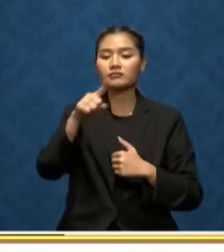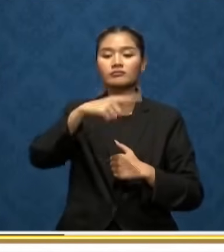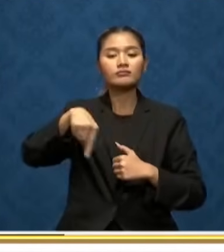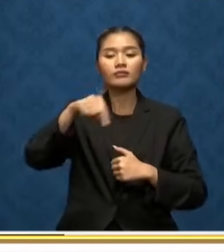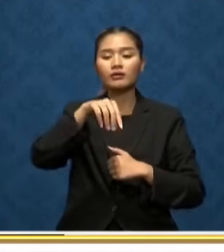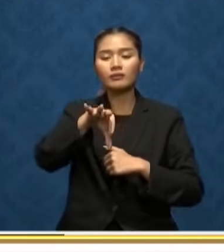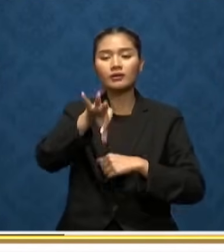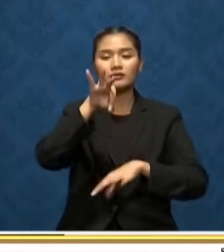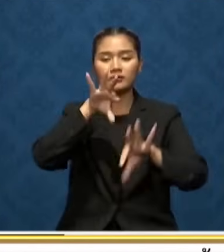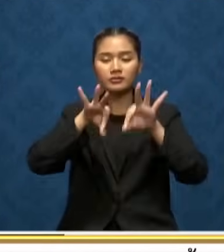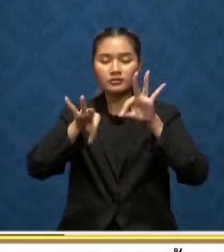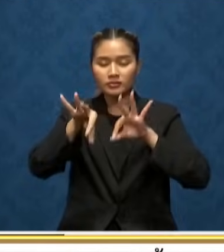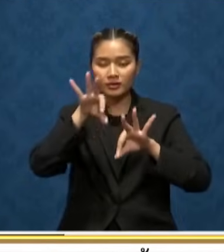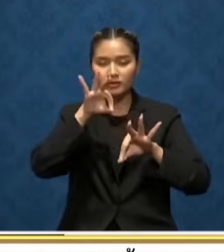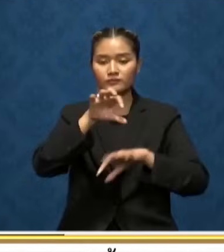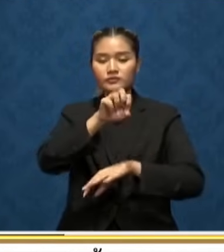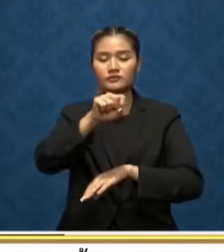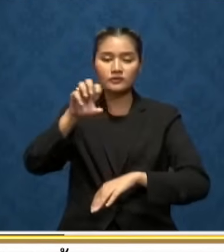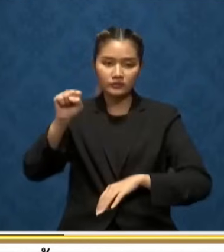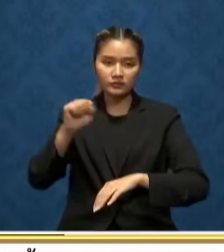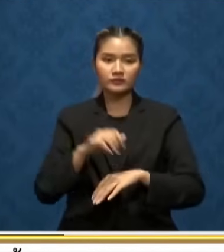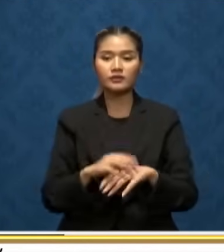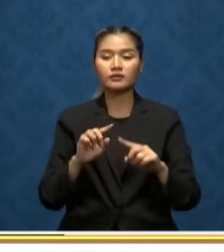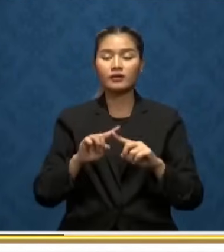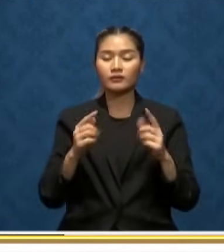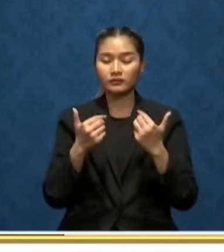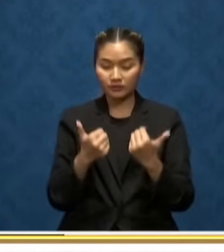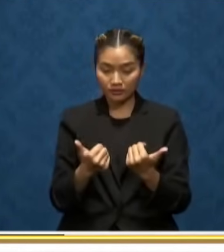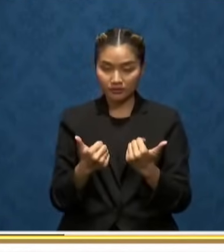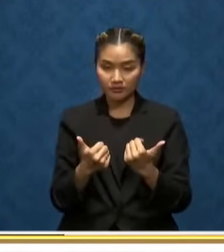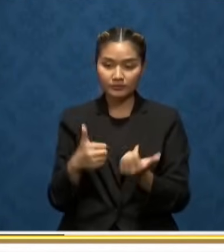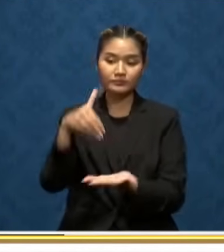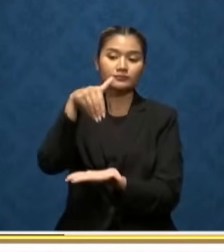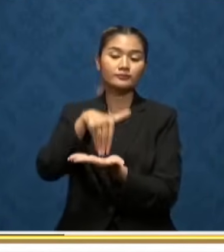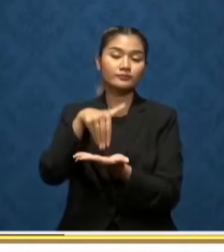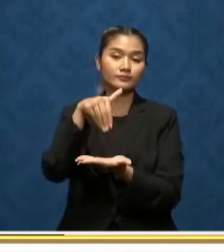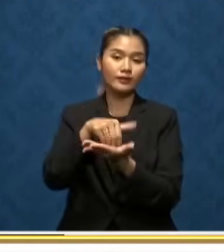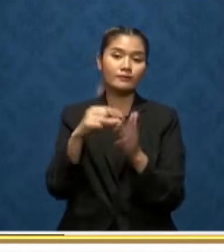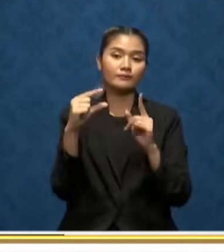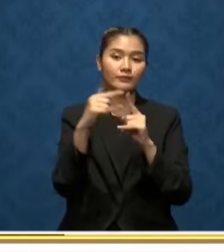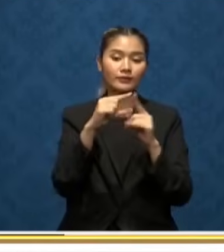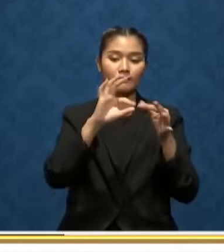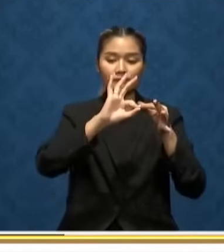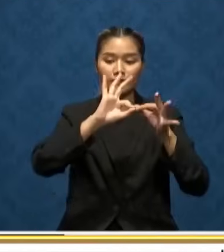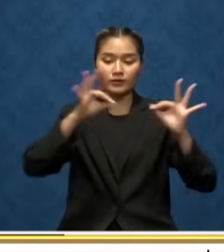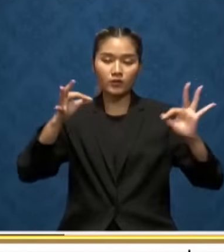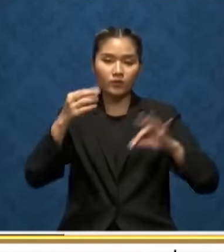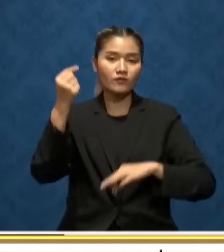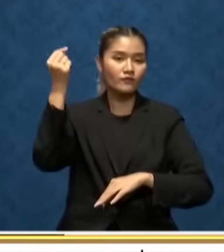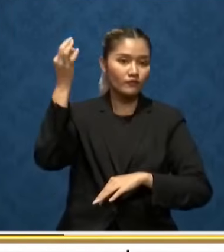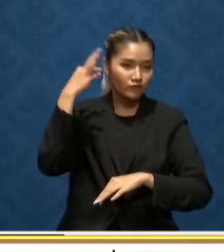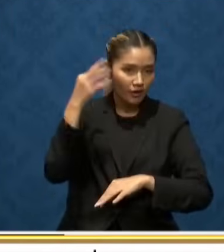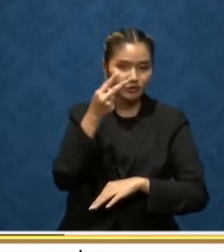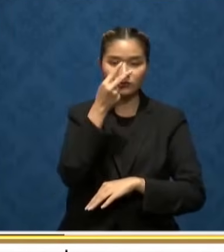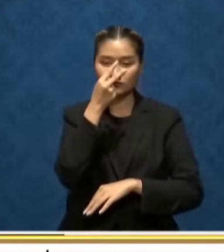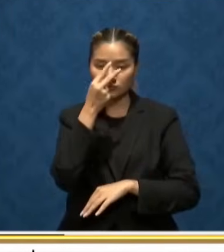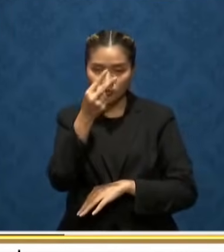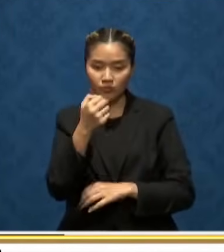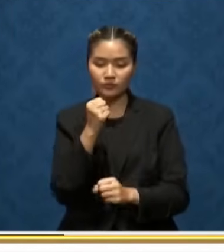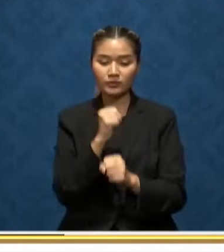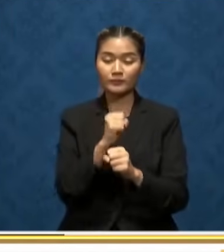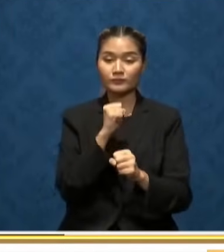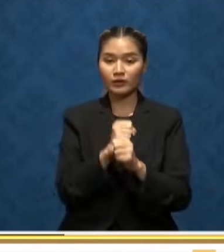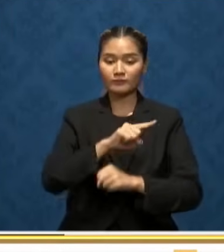ที่นี้แต่เขาเราเรียกว่าสภาผู้ชมผู้ฟังแต่เขาไปทําหน้าที่ในการ